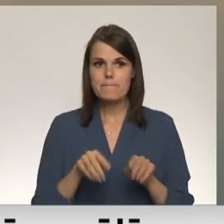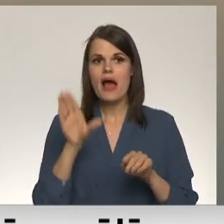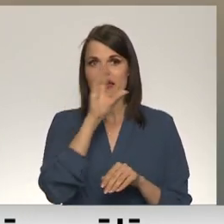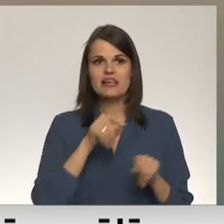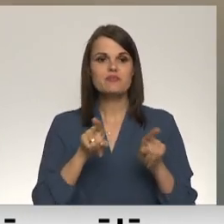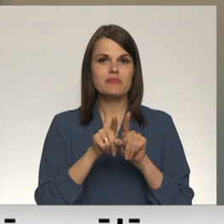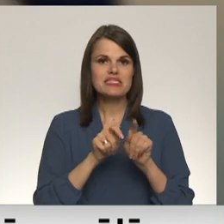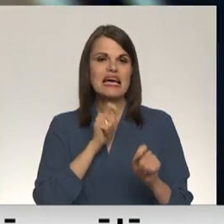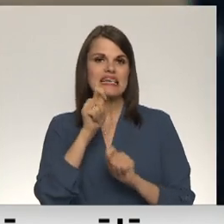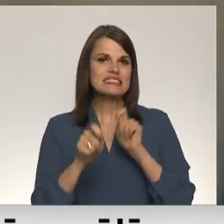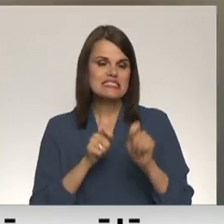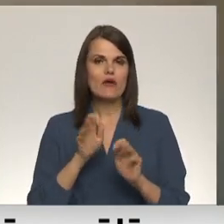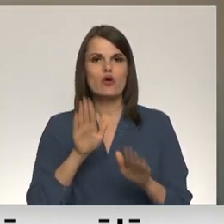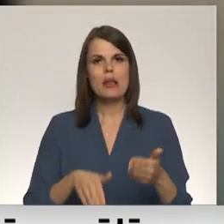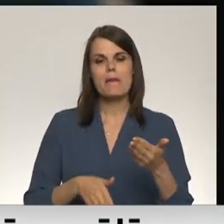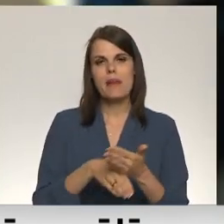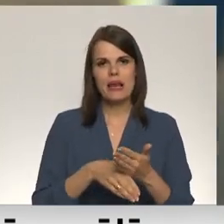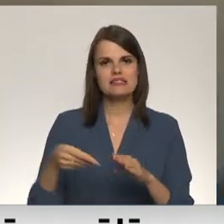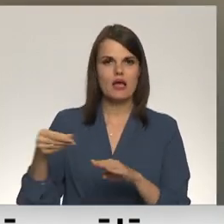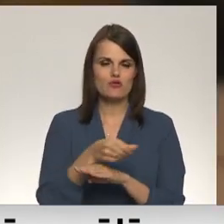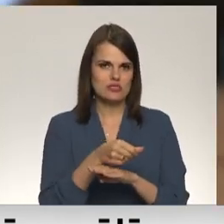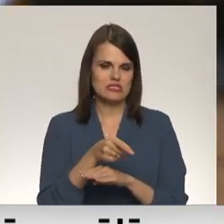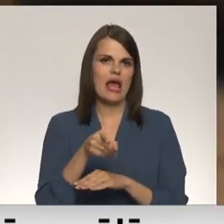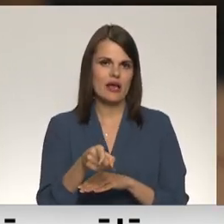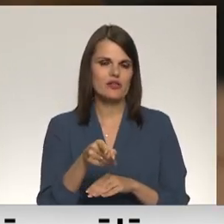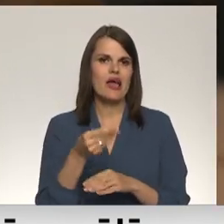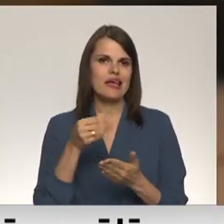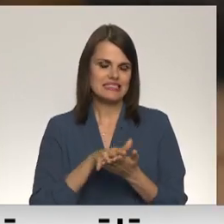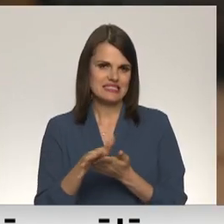ziedot, lai palīdzētu sekt konsultāciju izmaksas. Dāvids Freidenfelds, Latvijas televīzija.